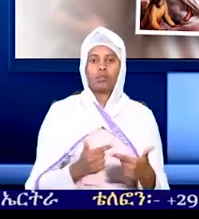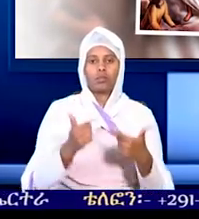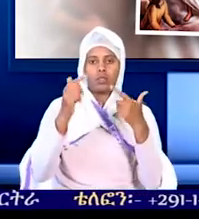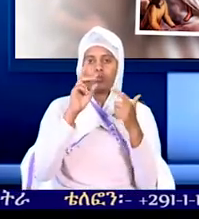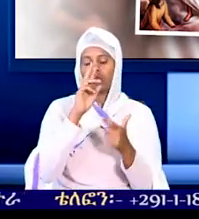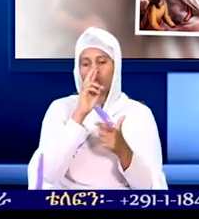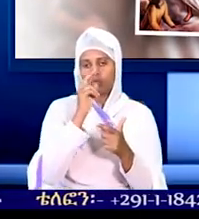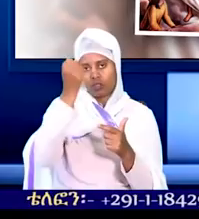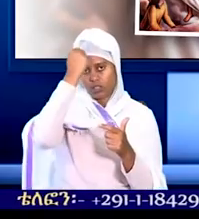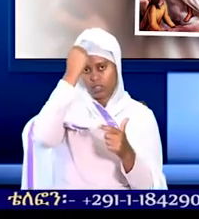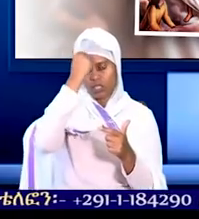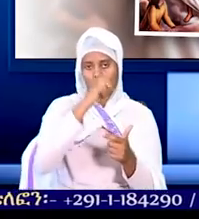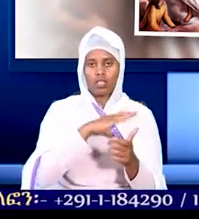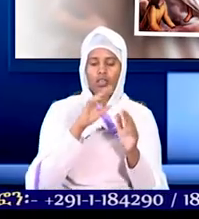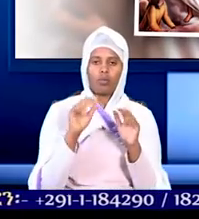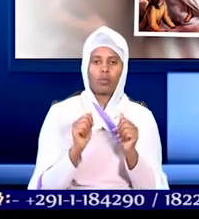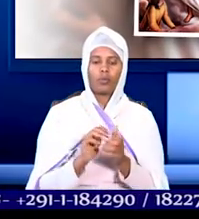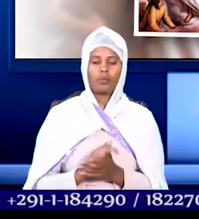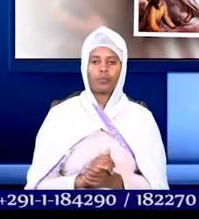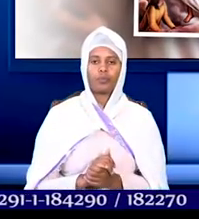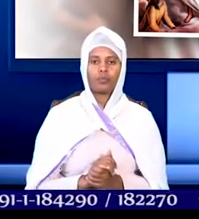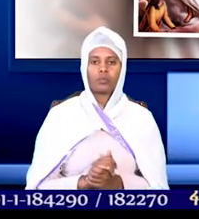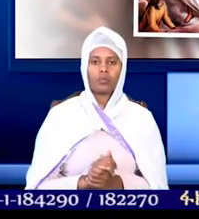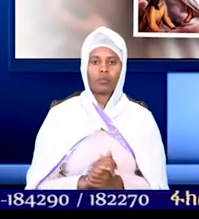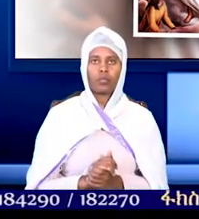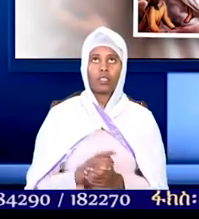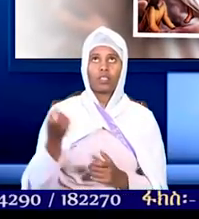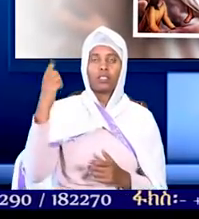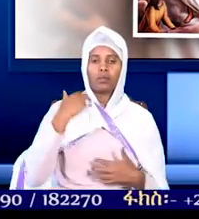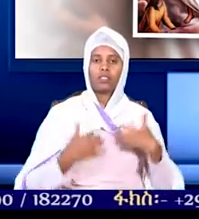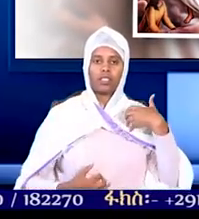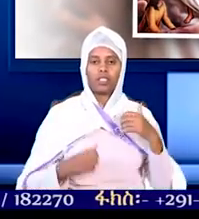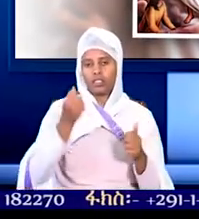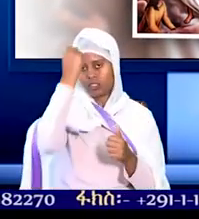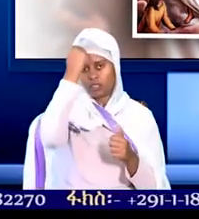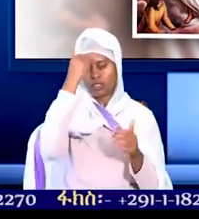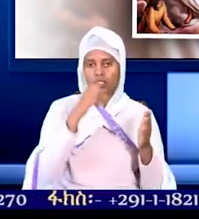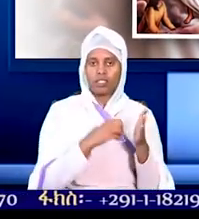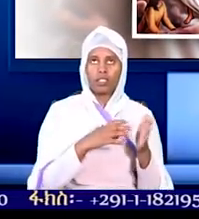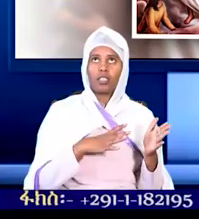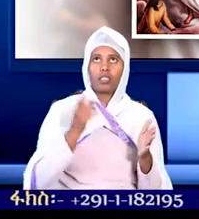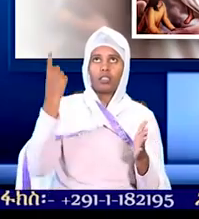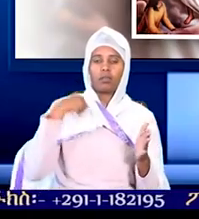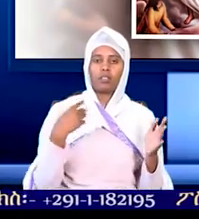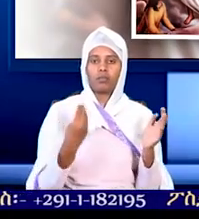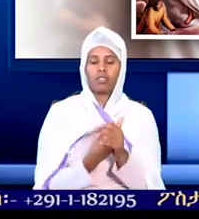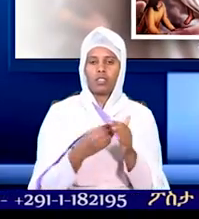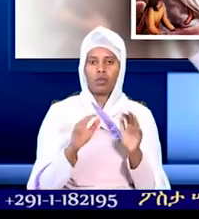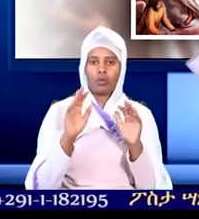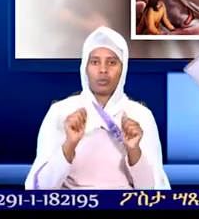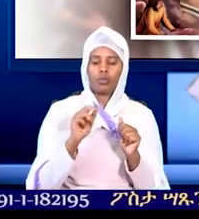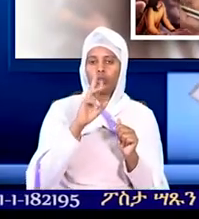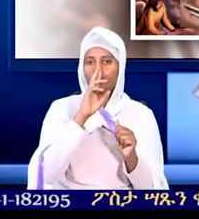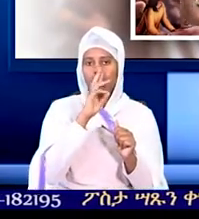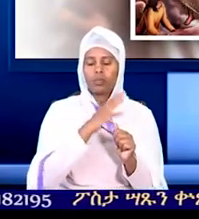زك بيغير بيغير مسكن بصم نذكر علنا ما نايسقات سلا نذكر زلنا كل شعب بيغير